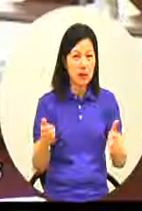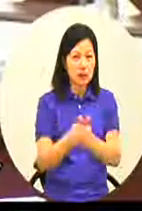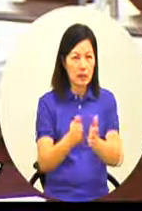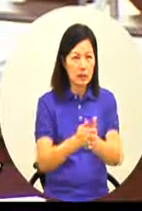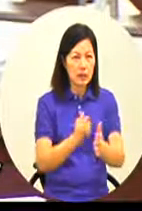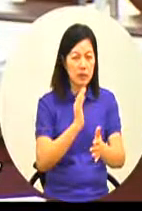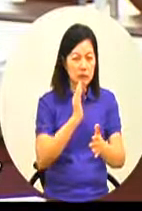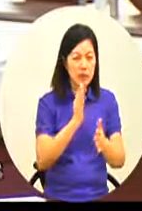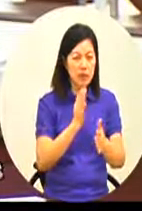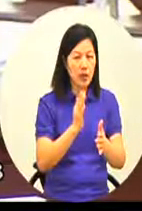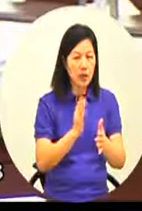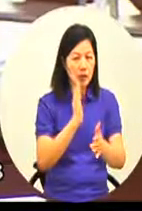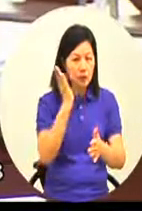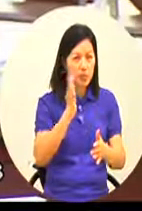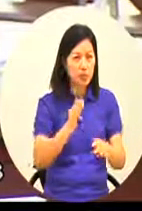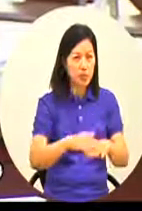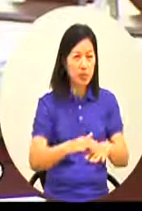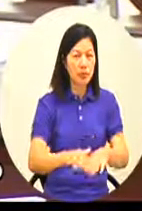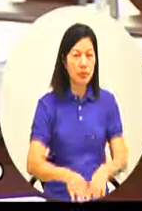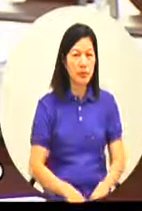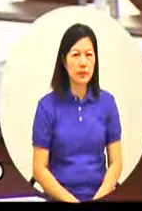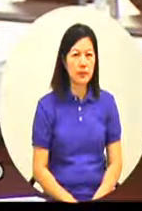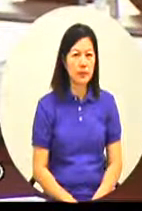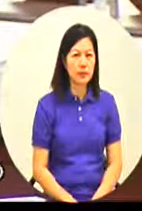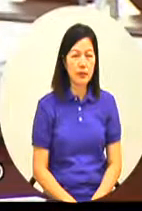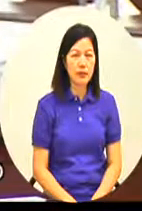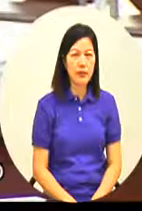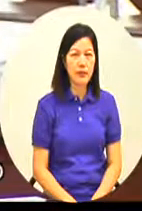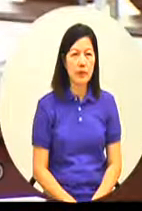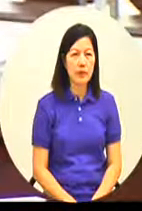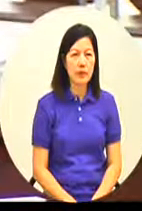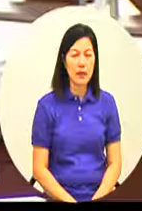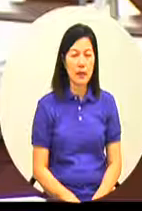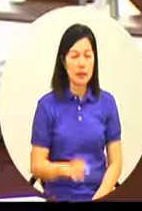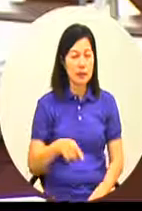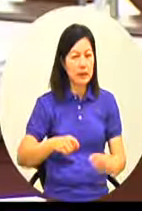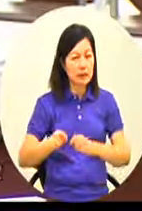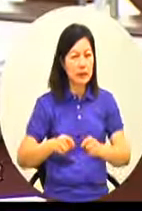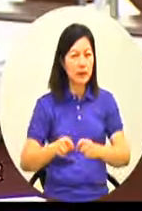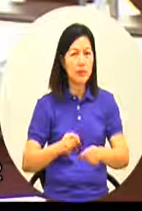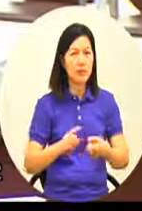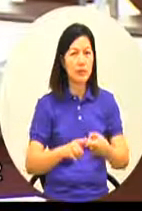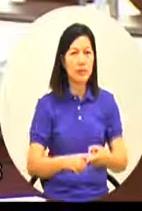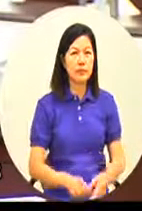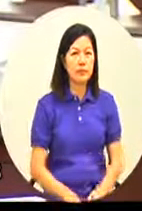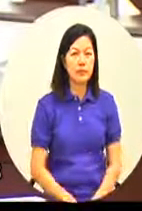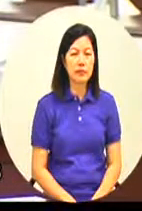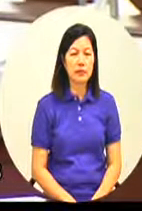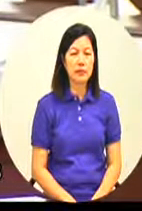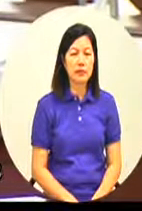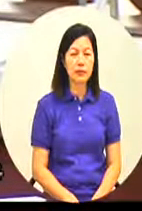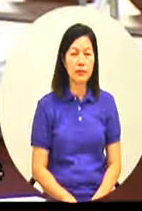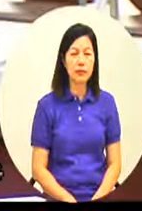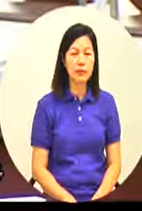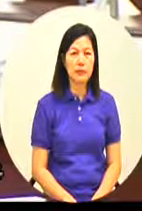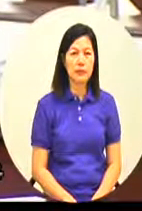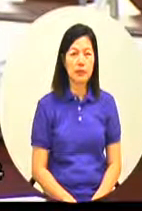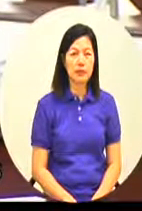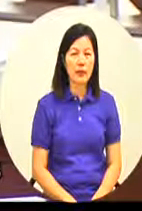啦，当然应该好，这是整个伊的计划嘛，哈。即卖是